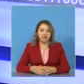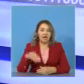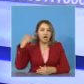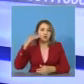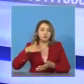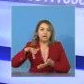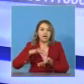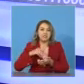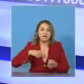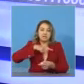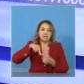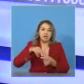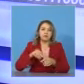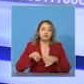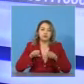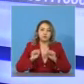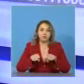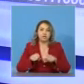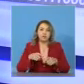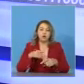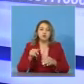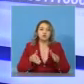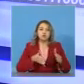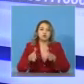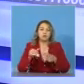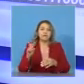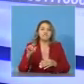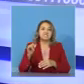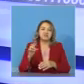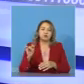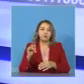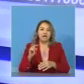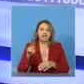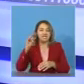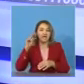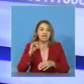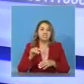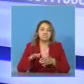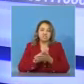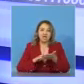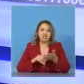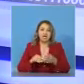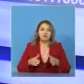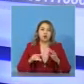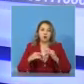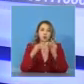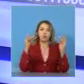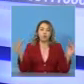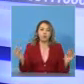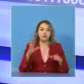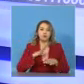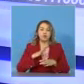Ақтөбе қаласын айналып өтуге болады. Оңтүстік айналма жол мен Батыс Еуропа, Батыс Қытай халықаралық дәлізін жалғайтын жаңа көпір қолданысқа